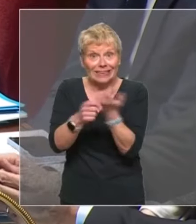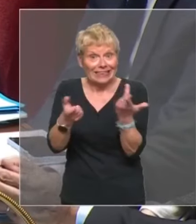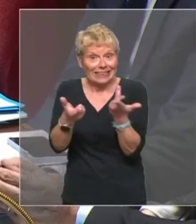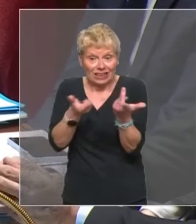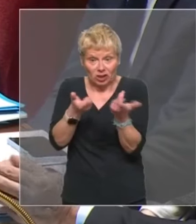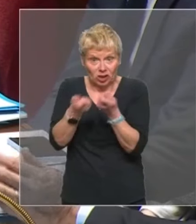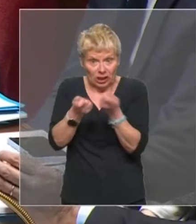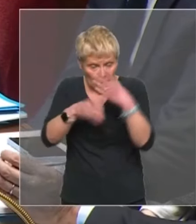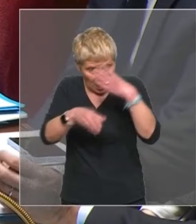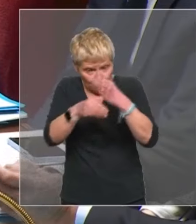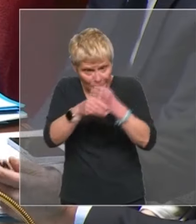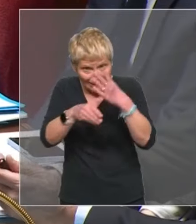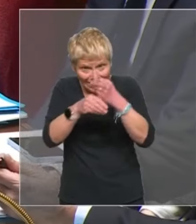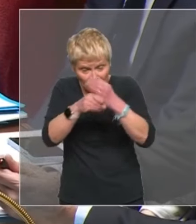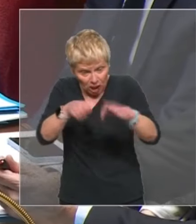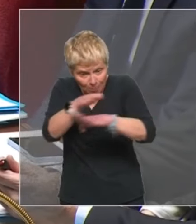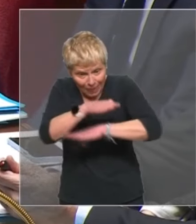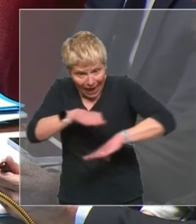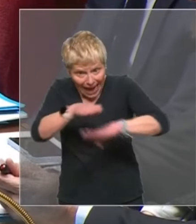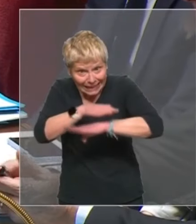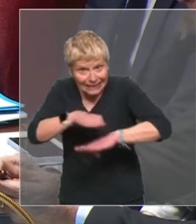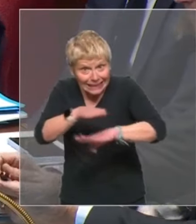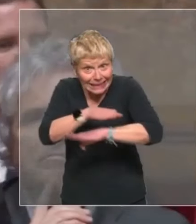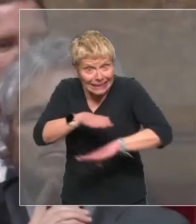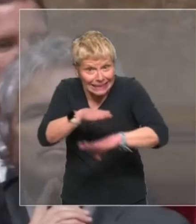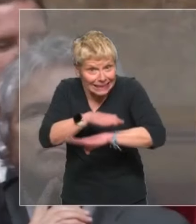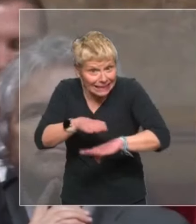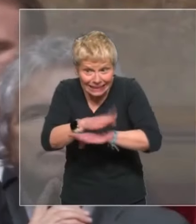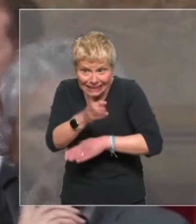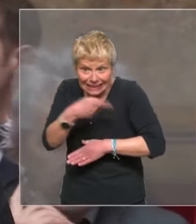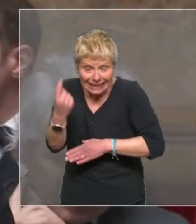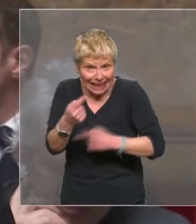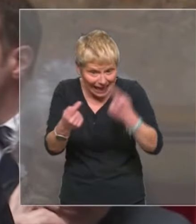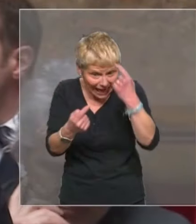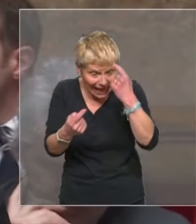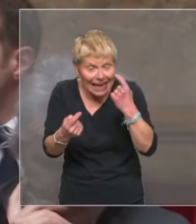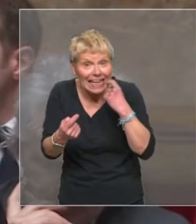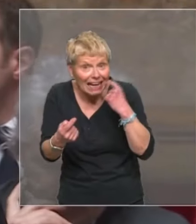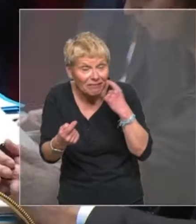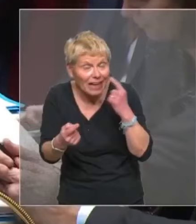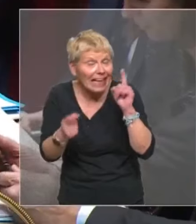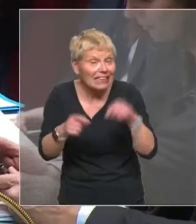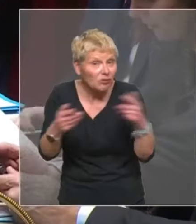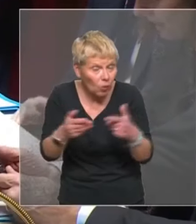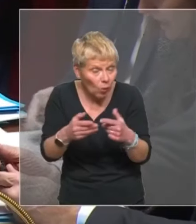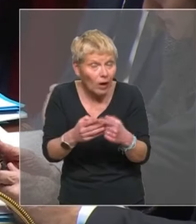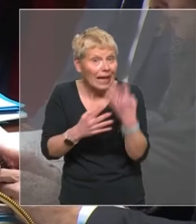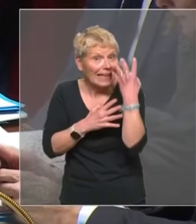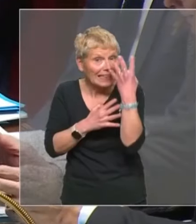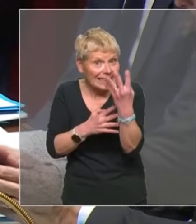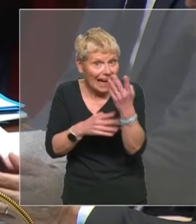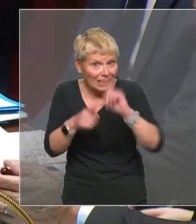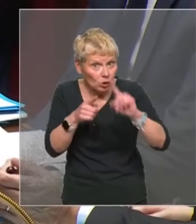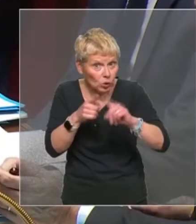apprentissages fondamentaux ce qui est la base pour l'ensemble de nos élèves il faut respecter quatre principes dans les